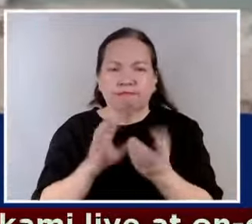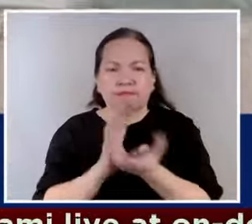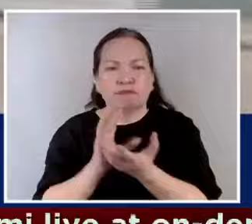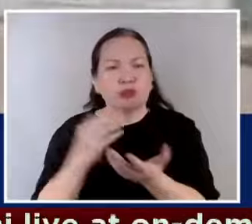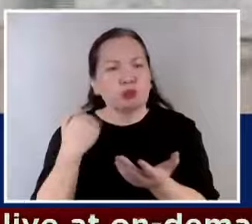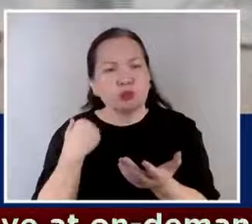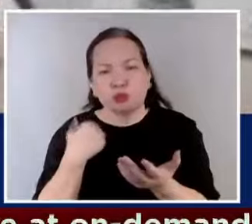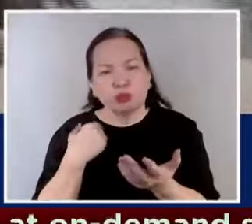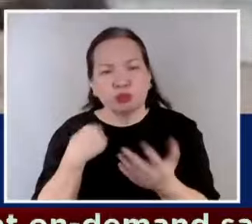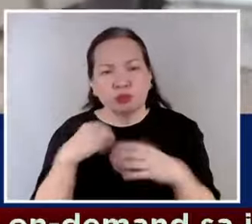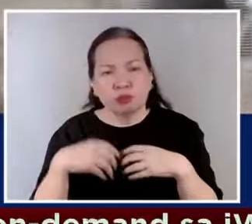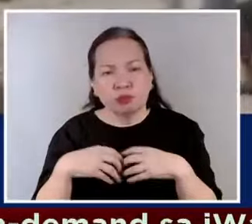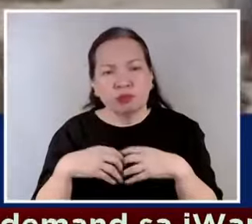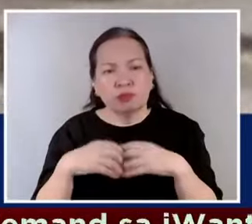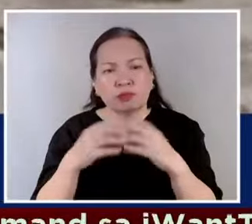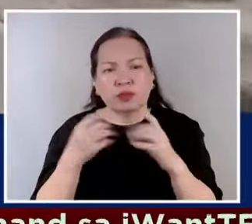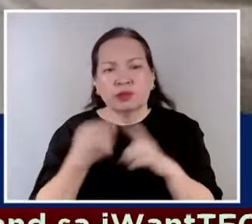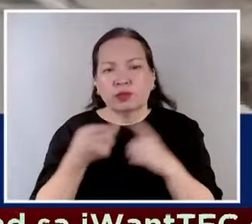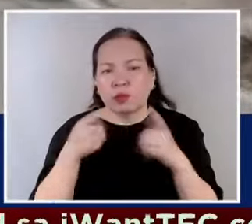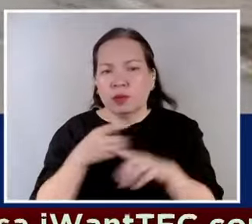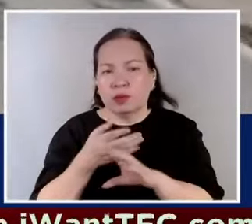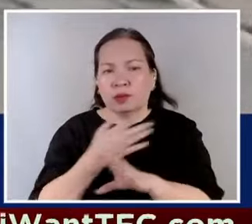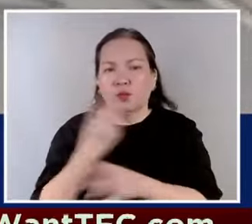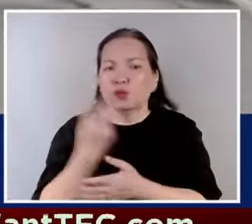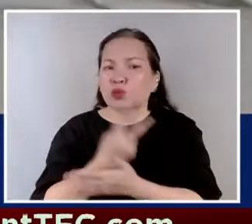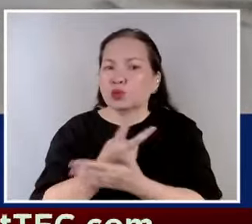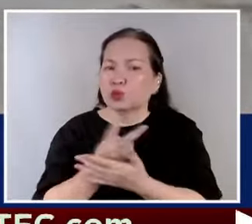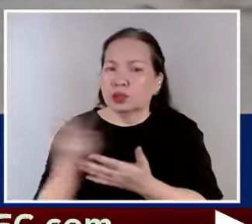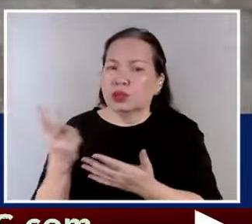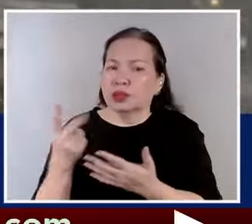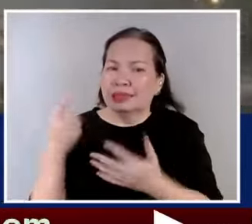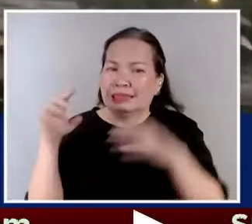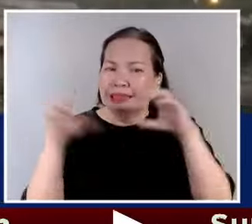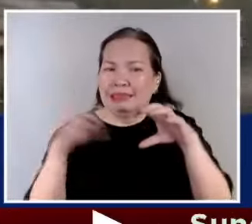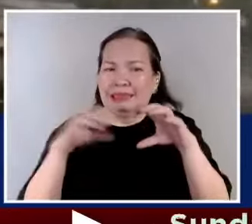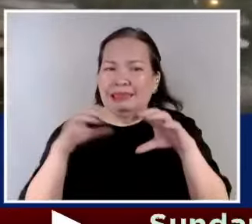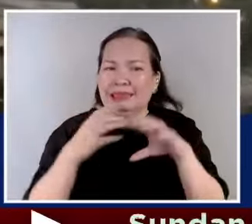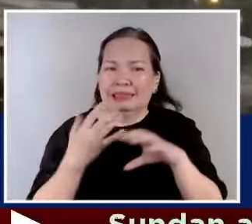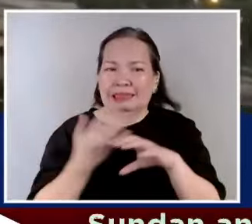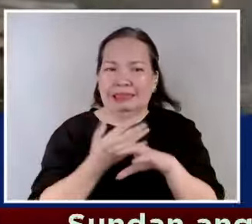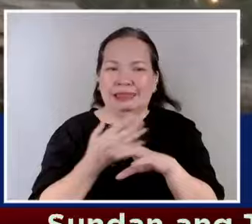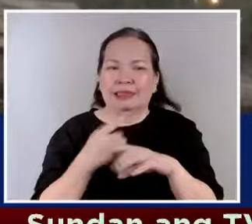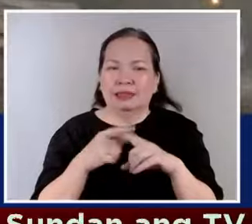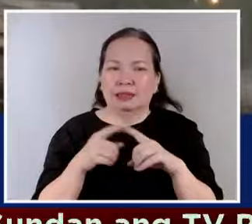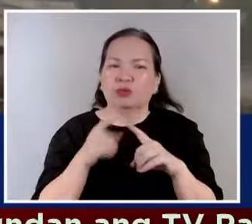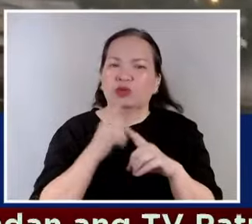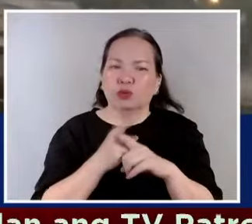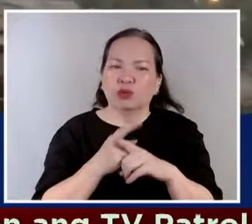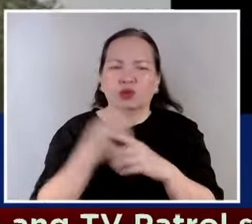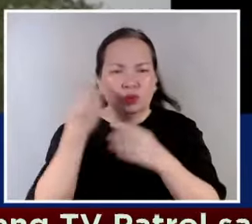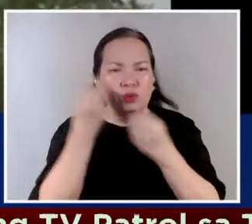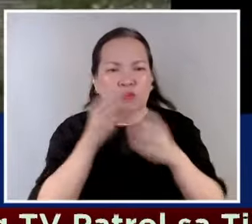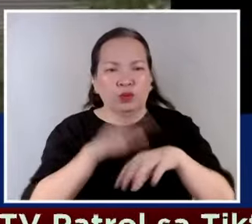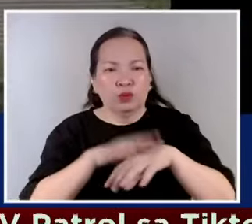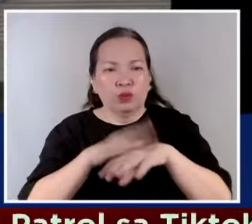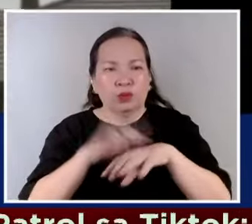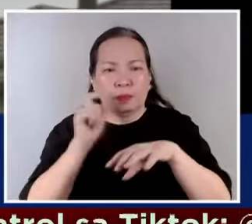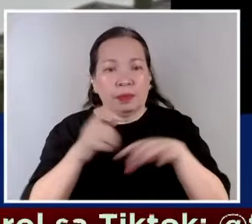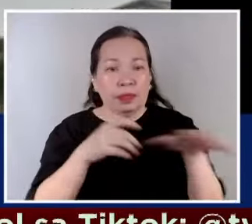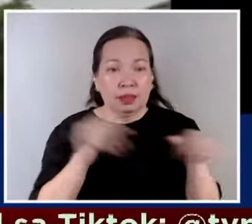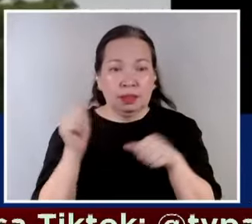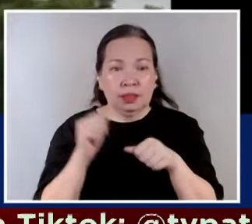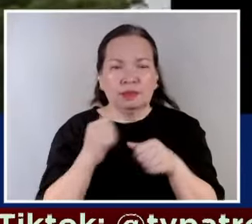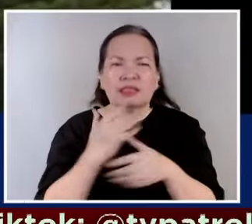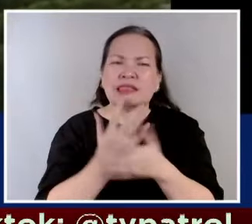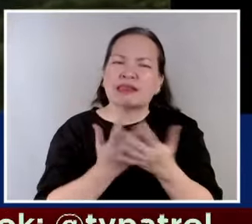nakababangon ng Hurricane Helene, 2 linggo lang ang nakalilipas. Bagamat may abiso ng paglikas, may mga